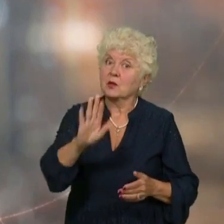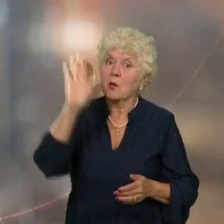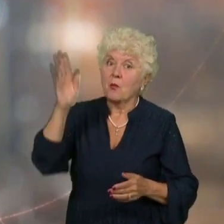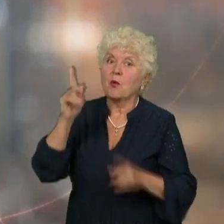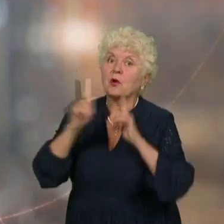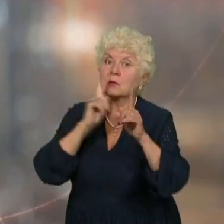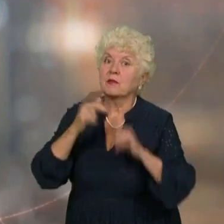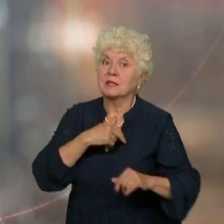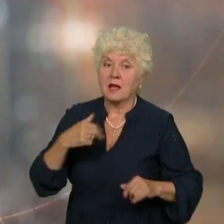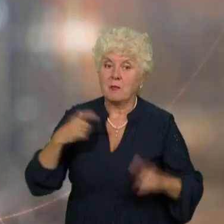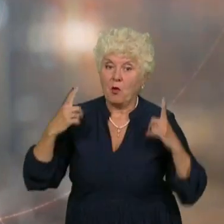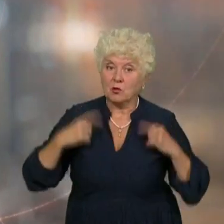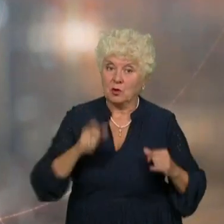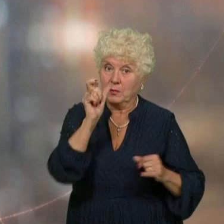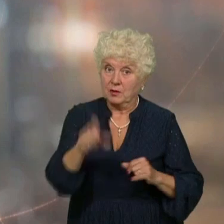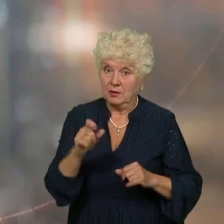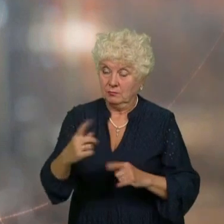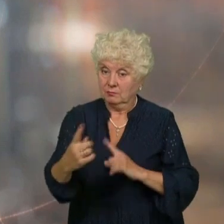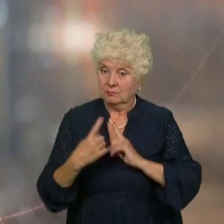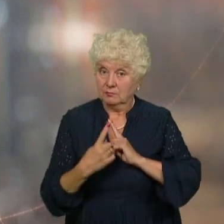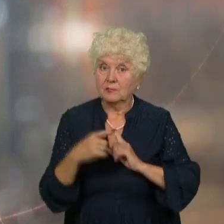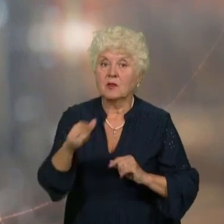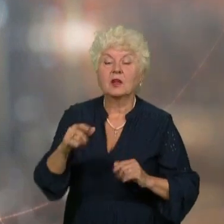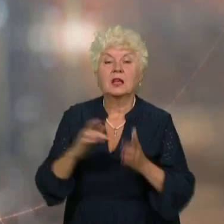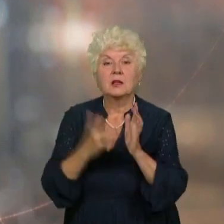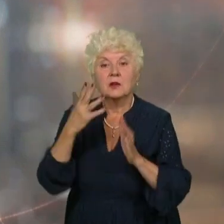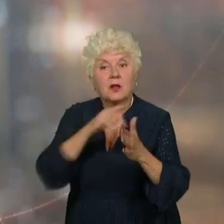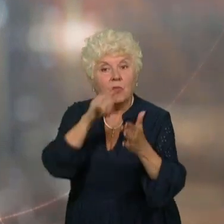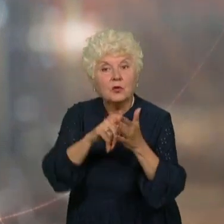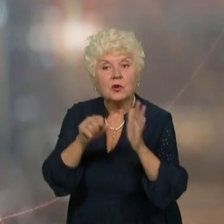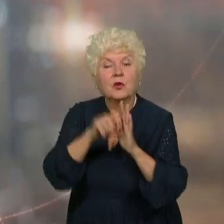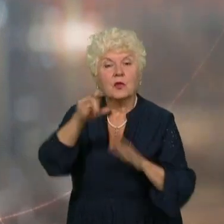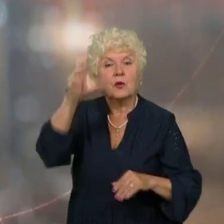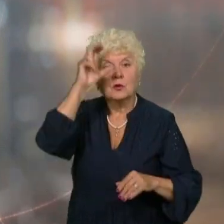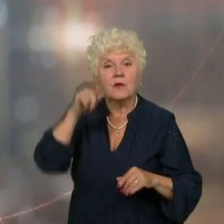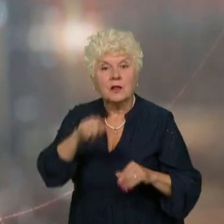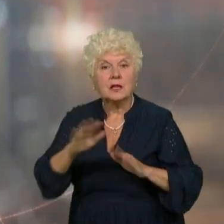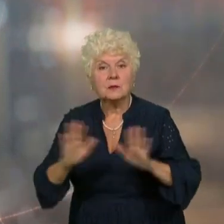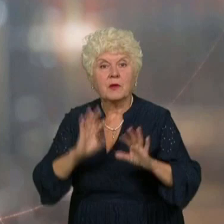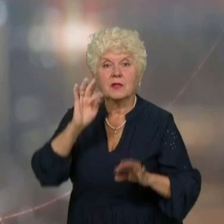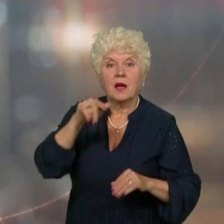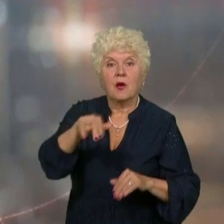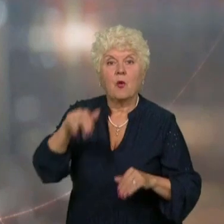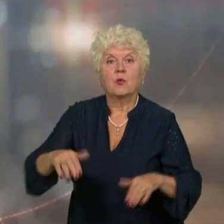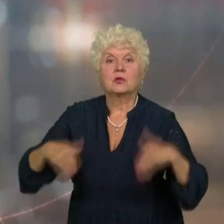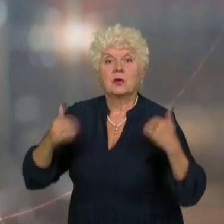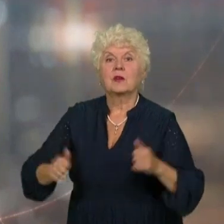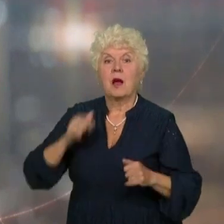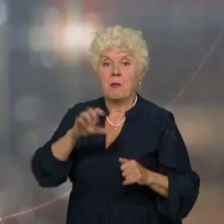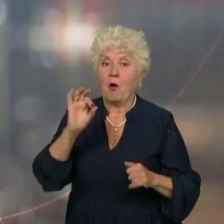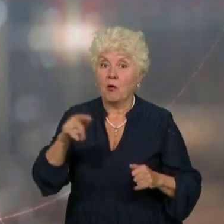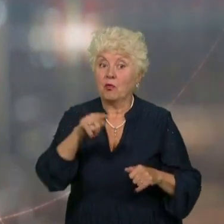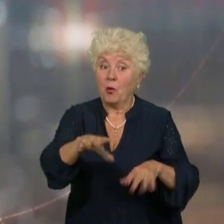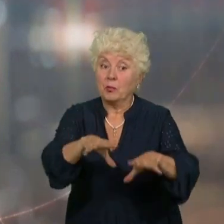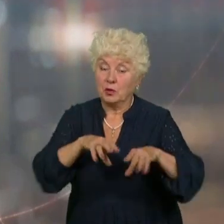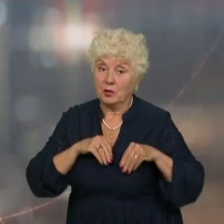rozmawia z nami osobiście bo Jezus chciał dotrzeć do tego człowieka w taki sposób tak go uzdrowić żeby on to